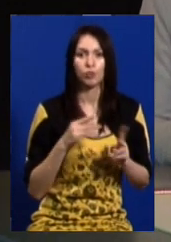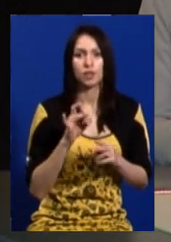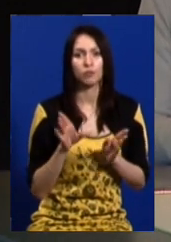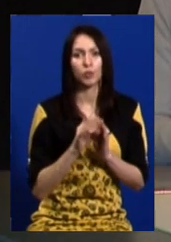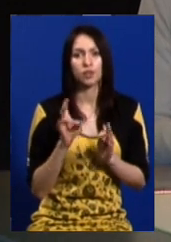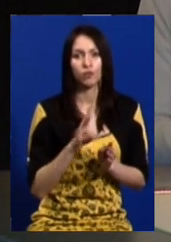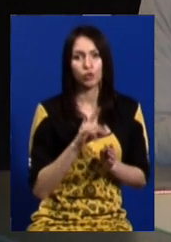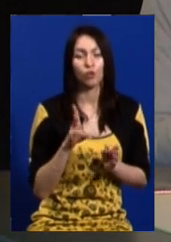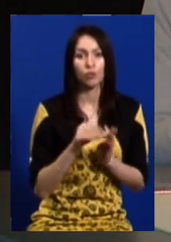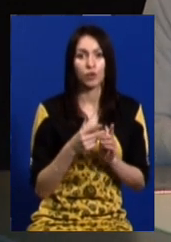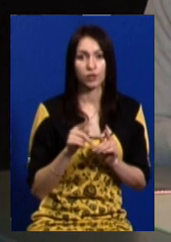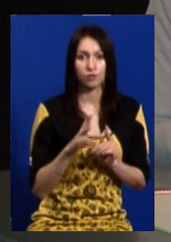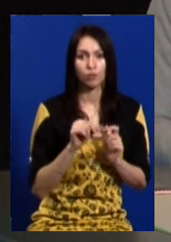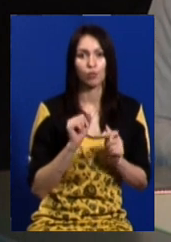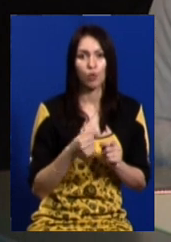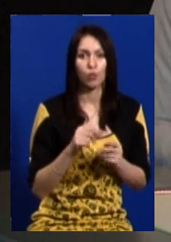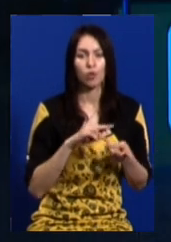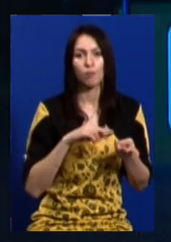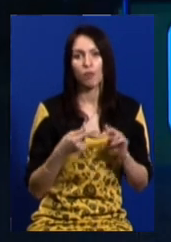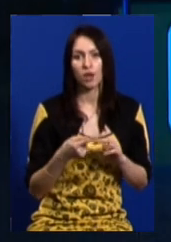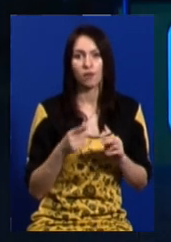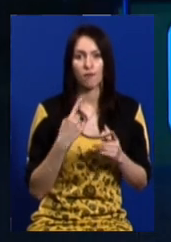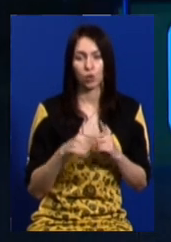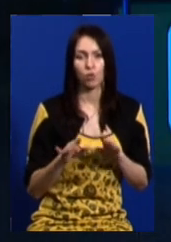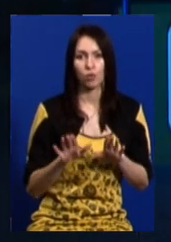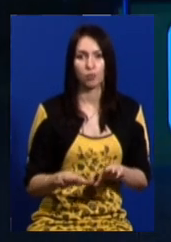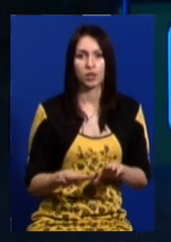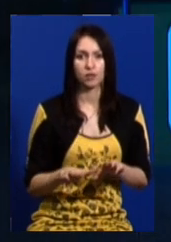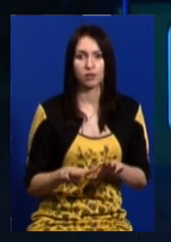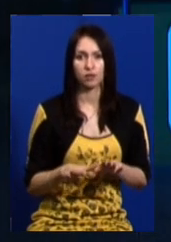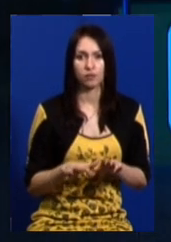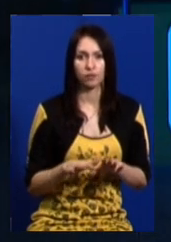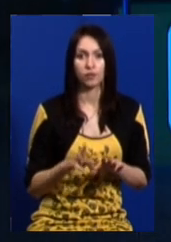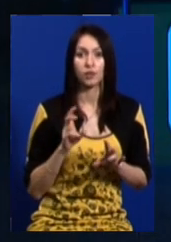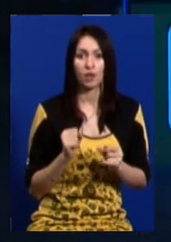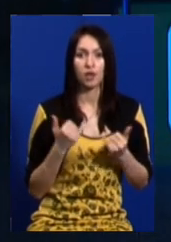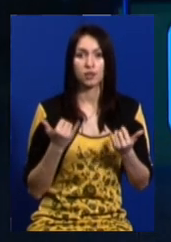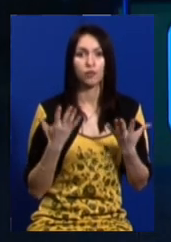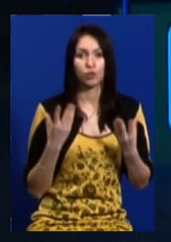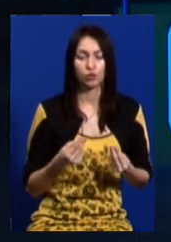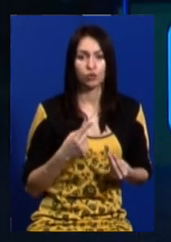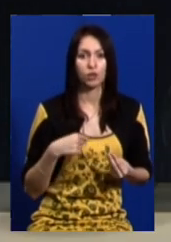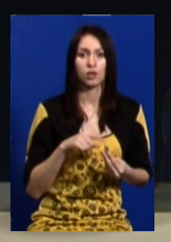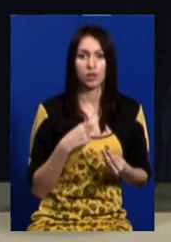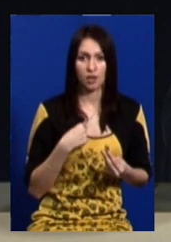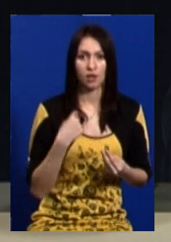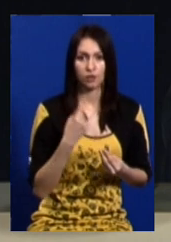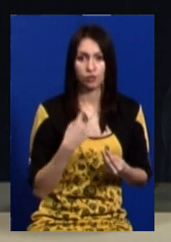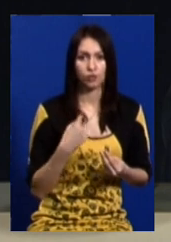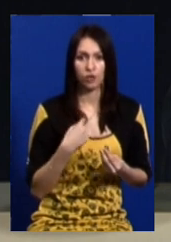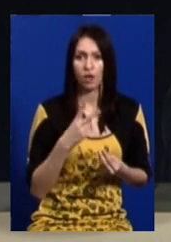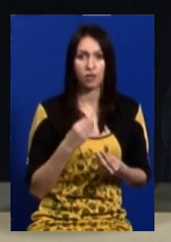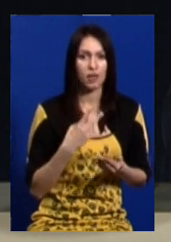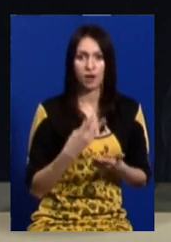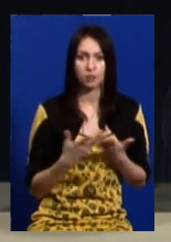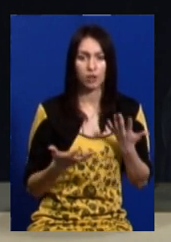цього священника після переходу можуть переназначити в інше місце? На сьогоднішній день особисто я не розглядаю.